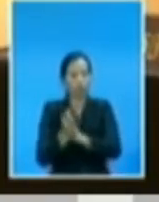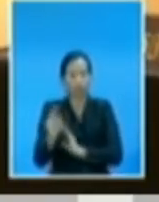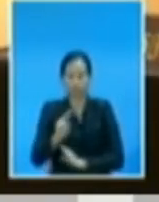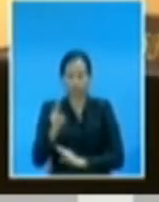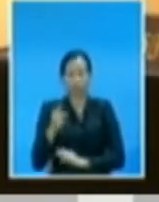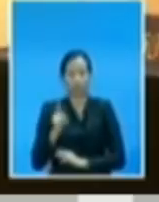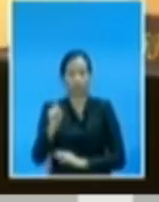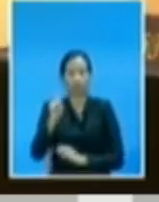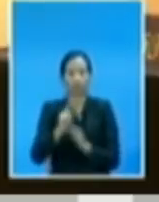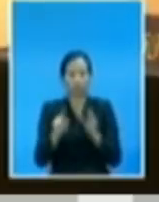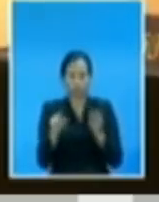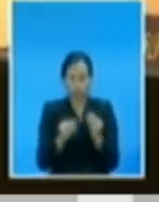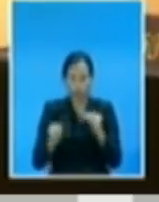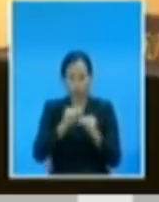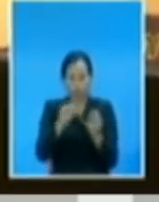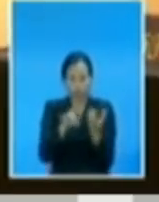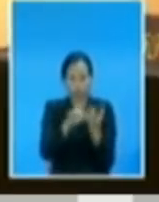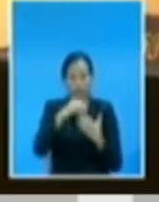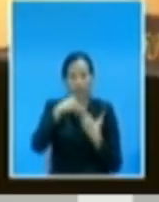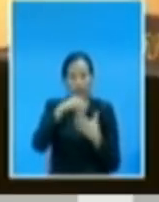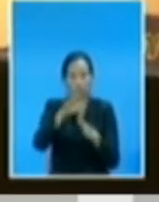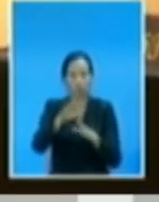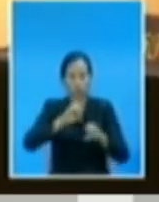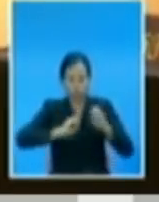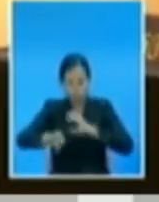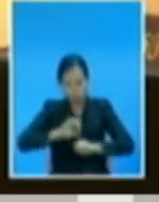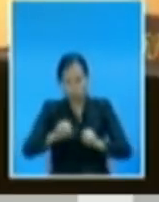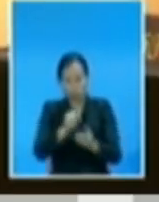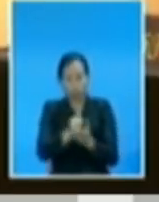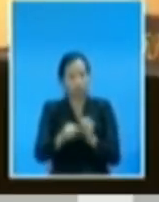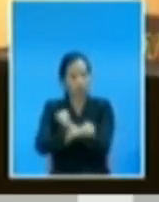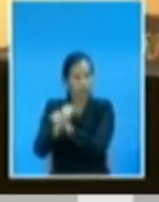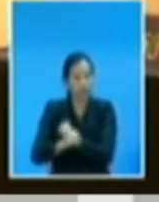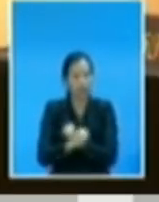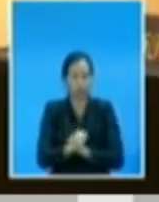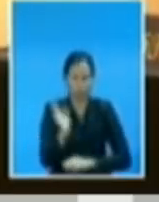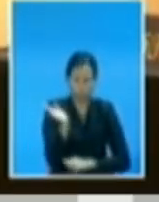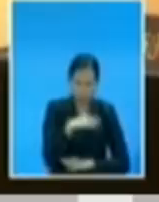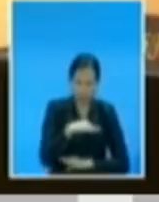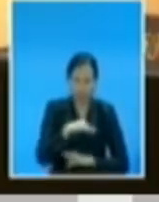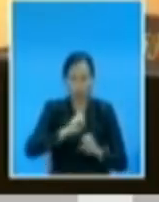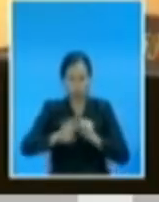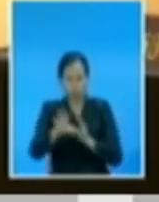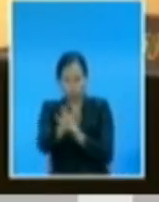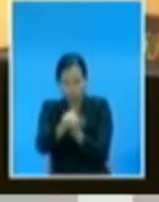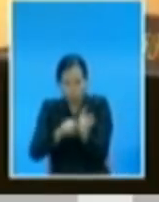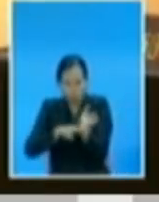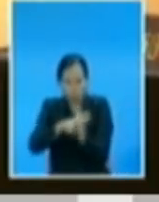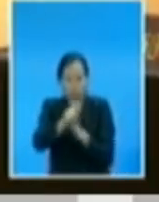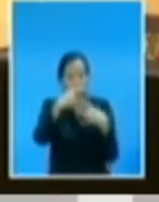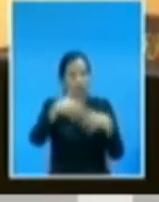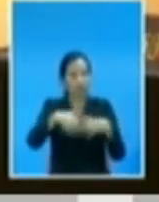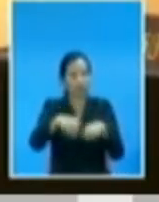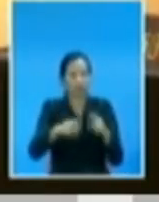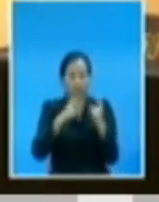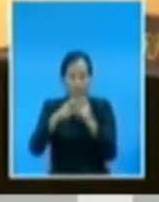ยงานอื่นนะครับหรือว่าแม้กระทั่งสูงกว่าค่าเฉลี่ยในการเพิ่มงบประมาณโดยภาพรวมอันนี้เป็นปัญหาเพราะว่าถ้าคุณเอา4ปีคุณไปที่คุณถ้าคุณ